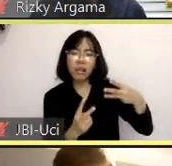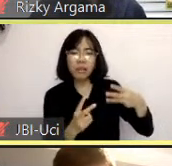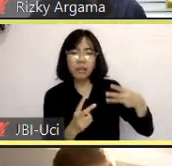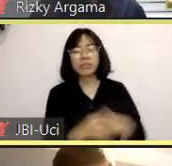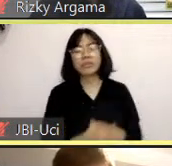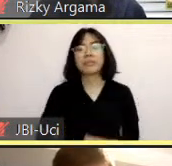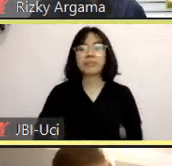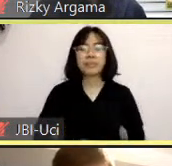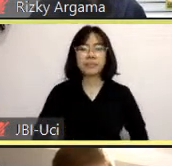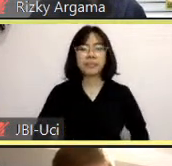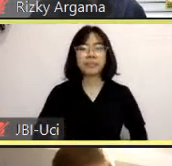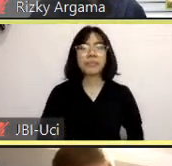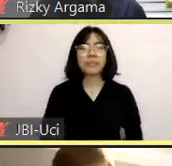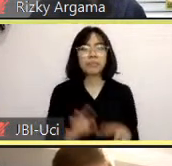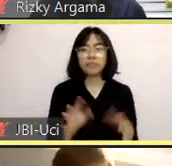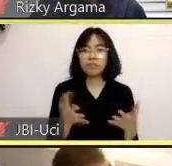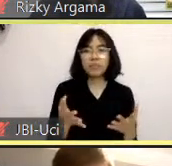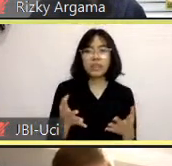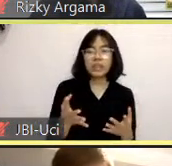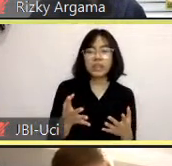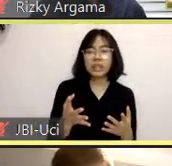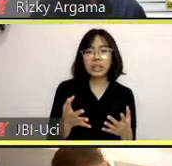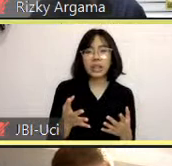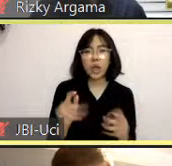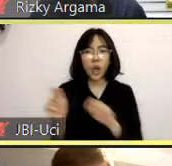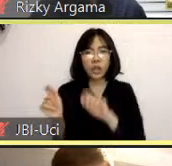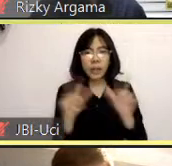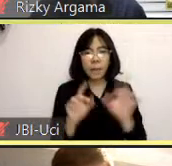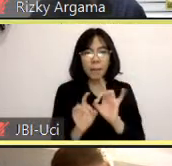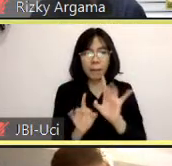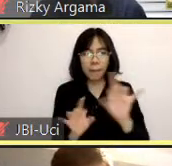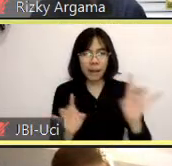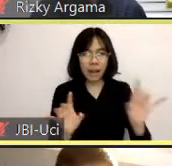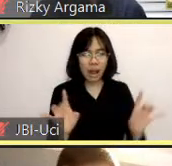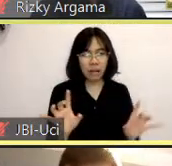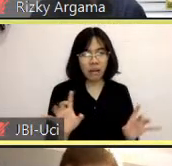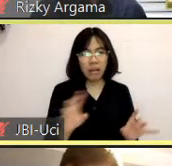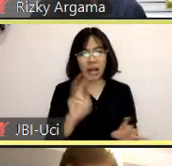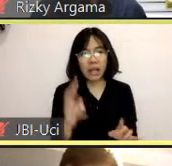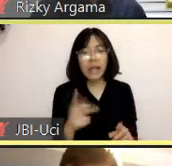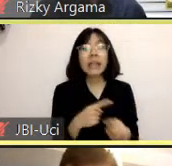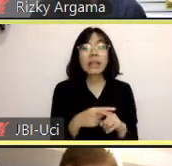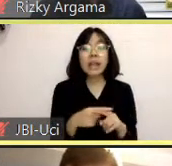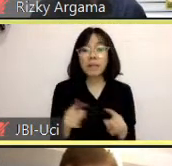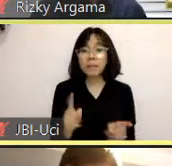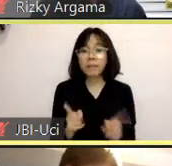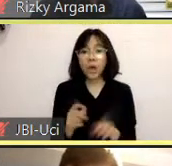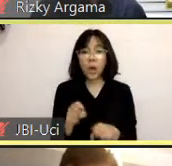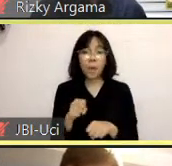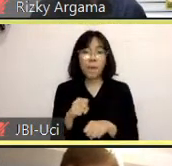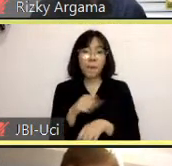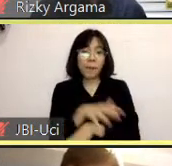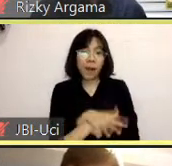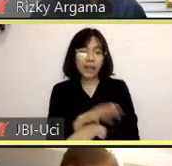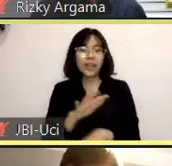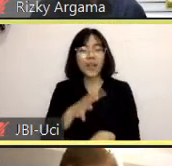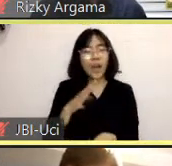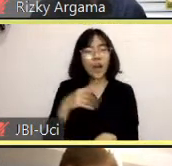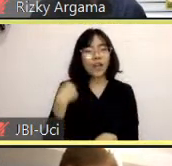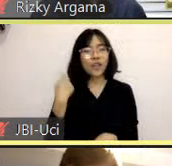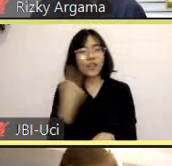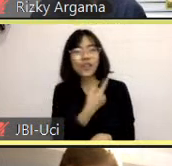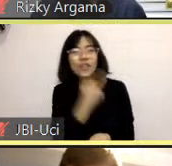dan perbedaan-perbedaannya gitu. Tapi dalam praktek sih ini bergantian ya, kadang kita pakai istilah LSM, kadang kita